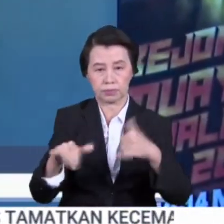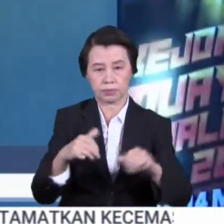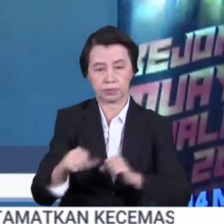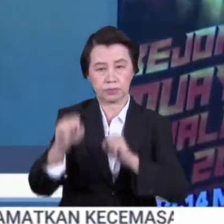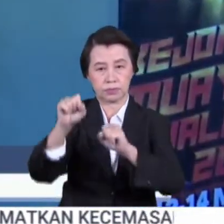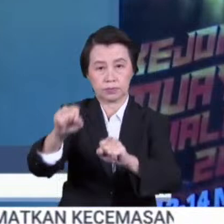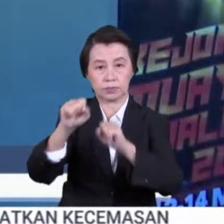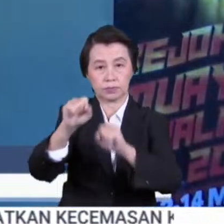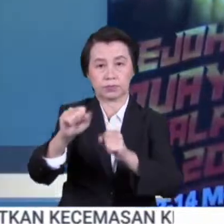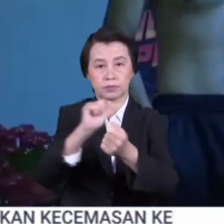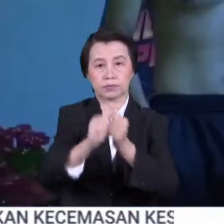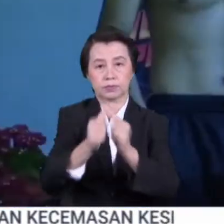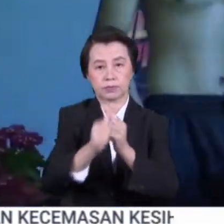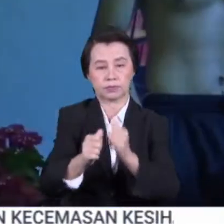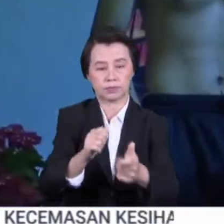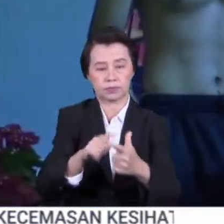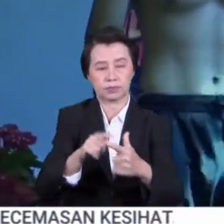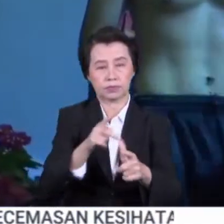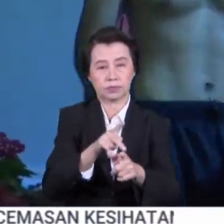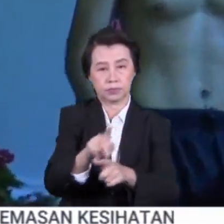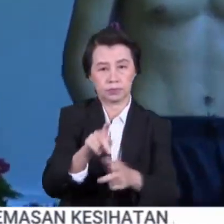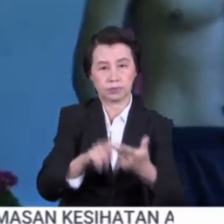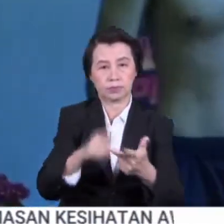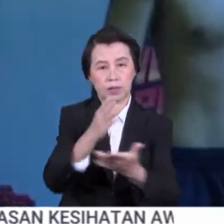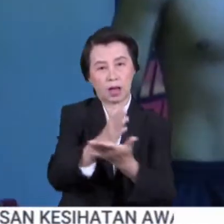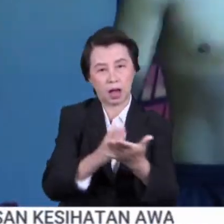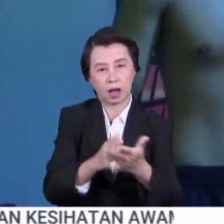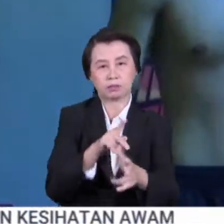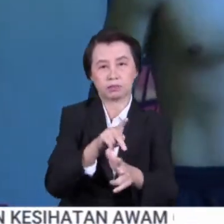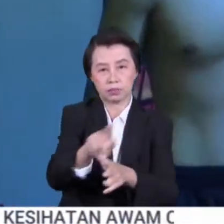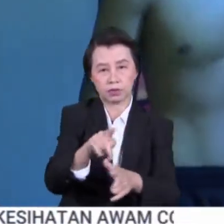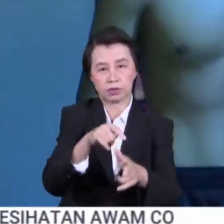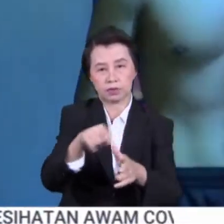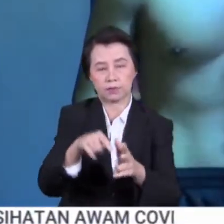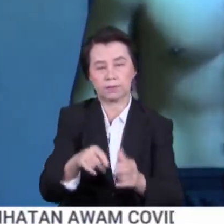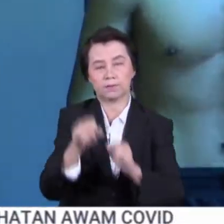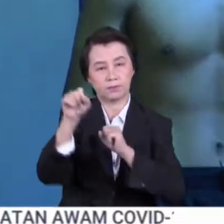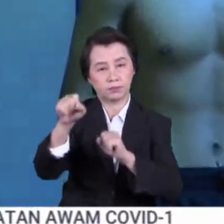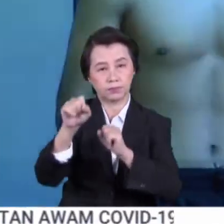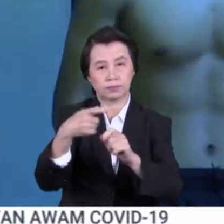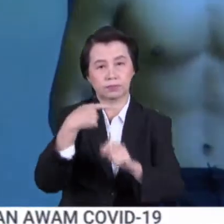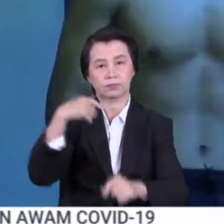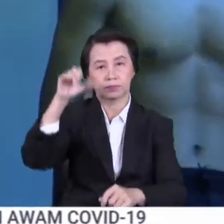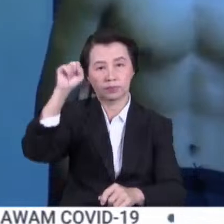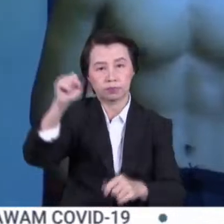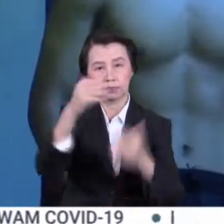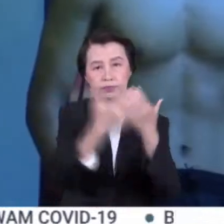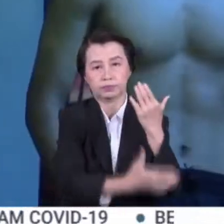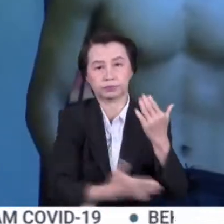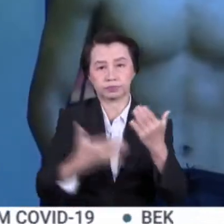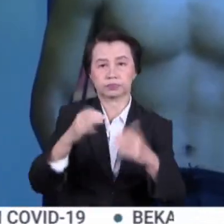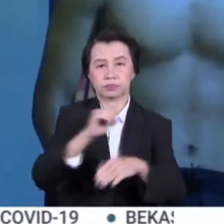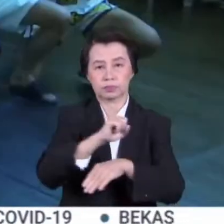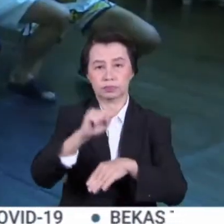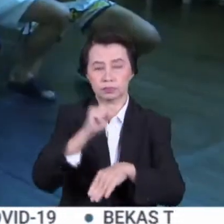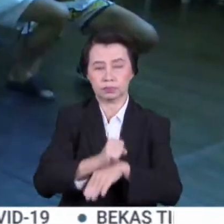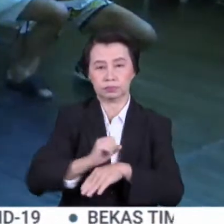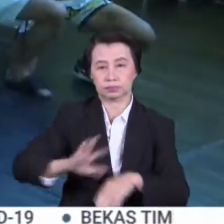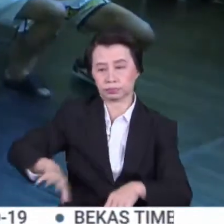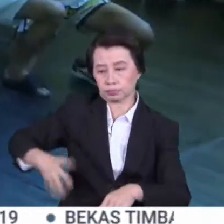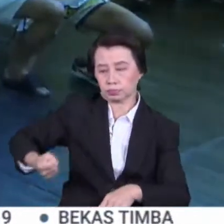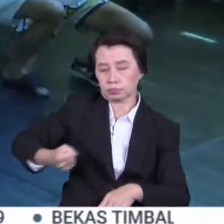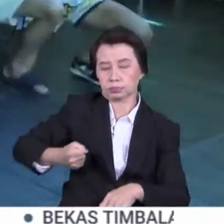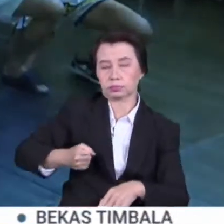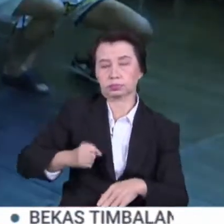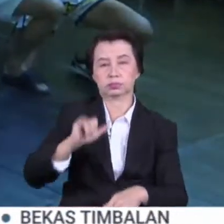Sport, semi-profesional dan profesional membabitkan petinju dari Sabah, Semenanjung Malaysia, Singapura, Kemboja,